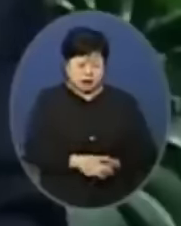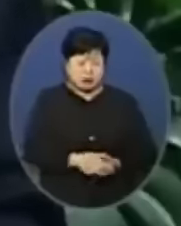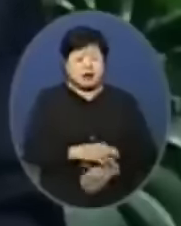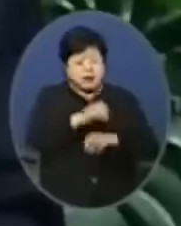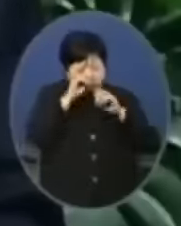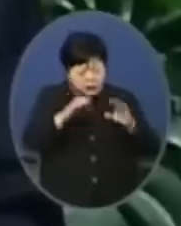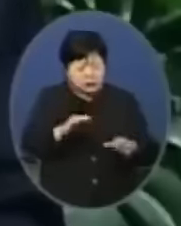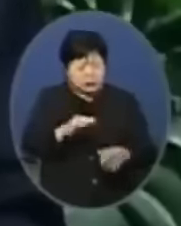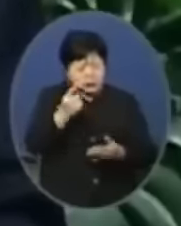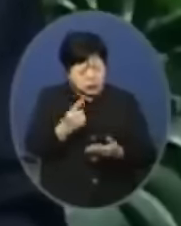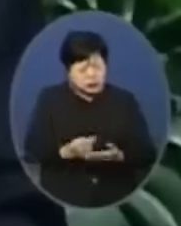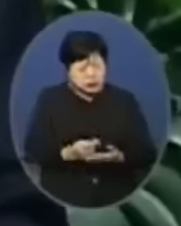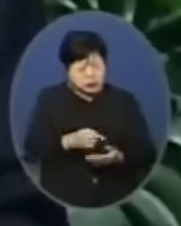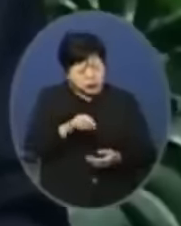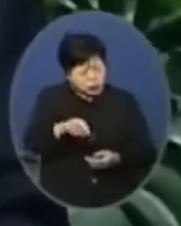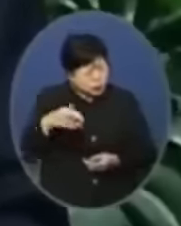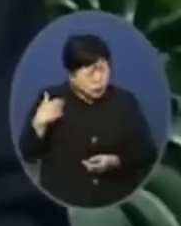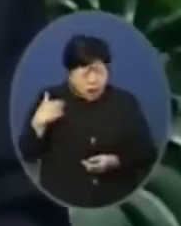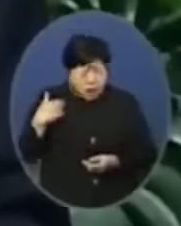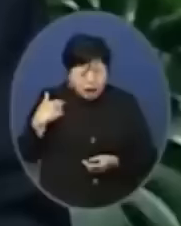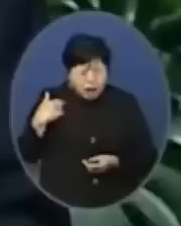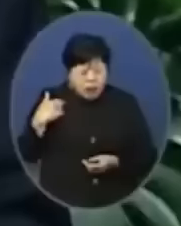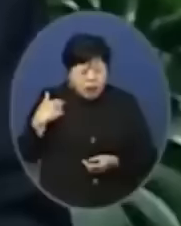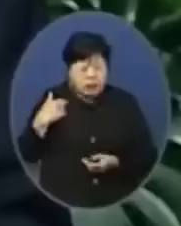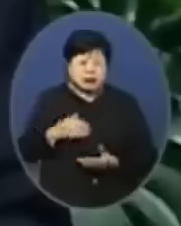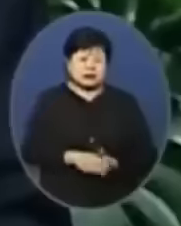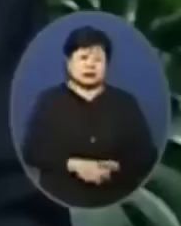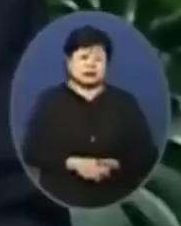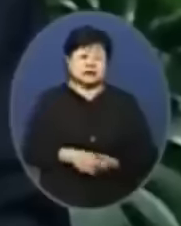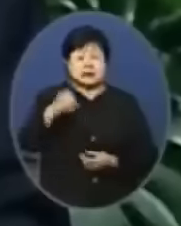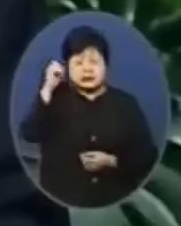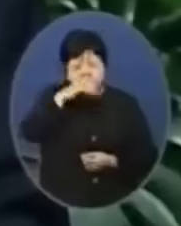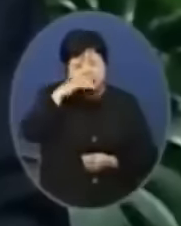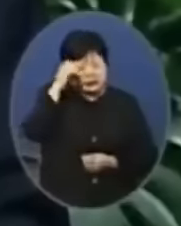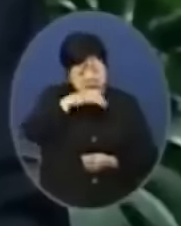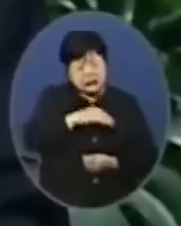어디서 왔다가 어디로 가는지도 모르면서 그냥